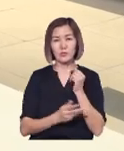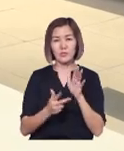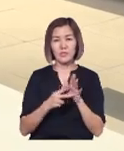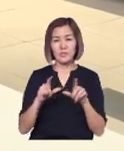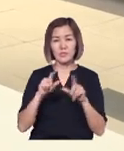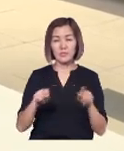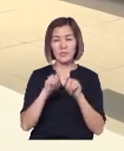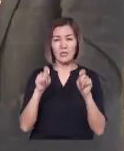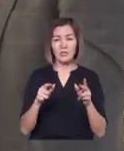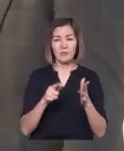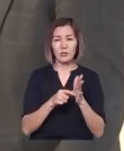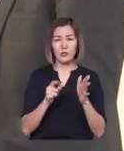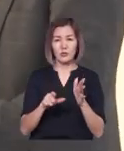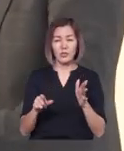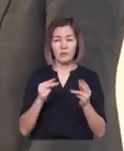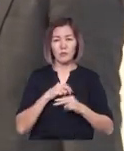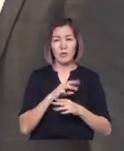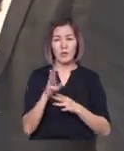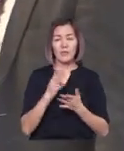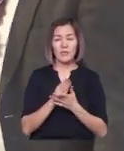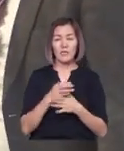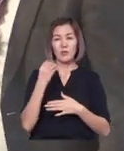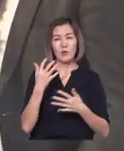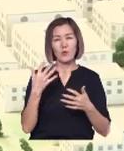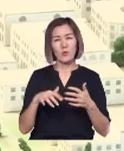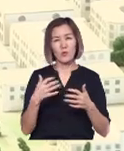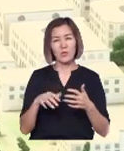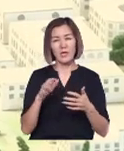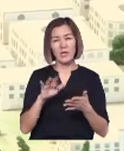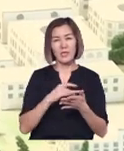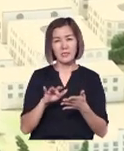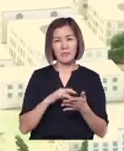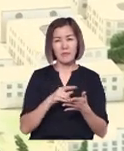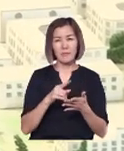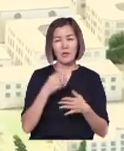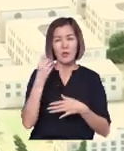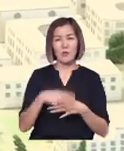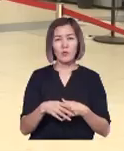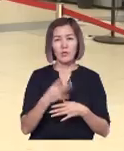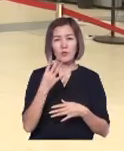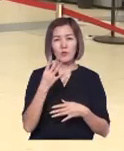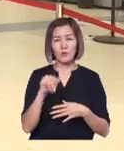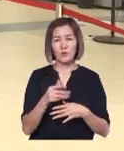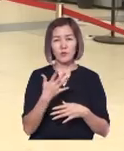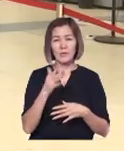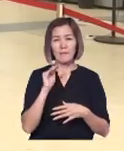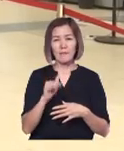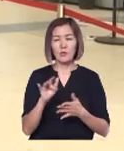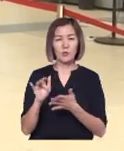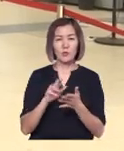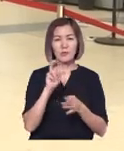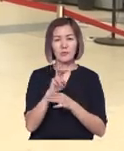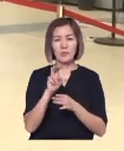беріліп, 700 адам жұмыспен қамтылмақ. Сонымен қатар орта есеппен орталыққа тәулігіне 4-4,5 мыңнан аса турист